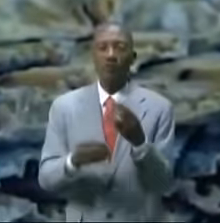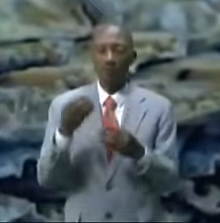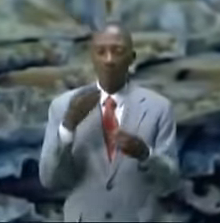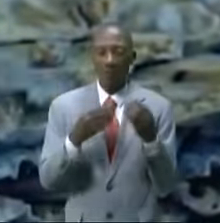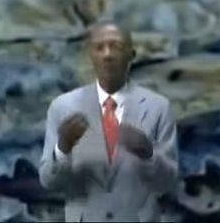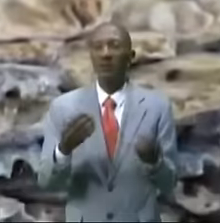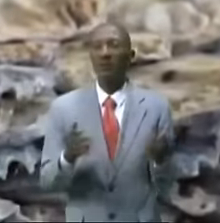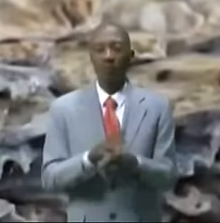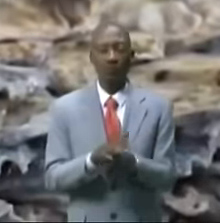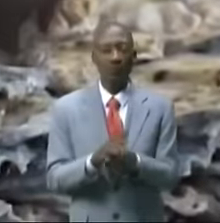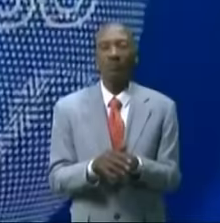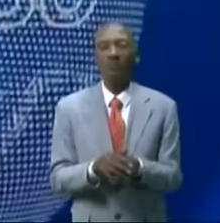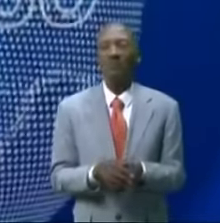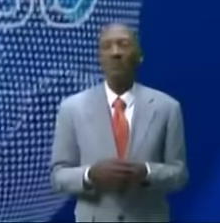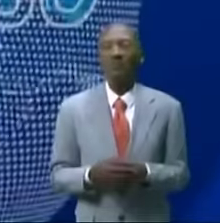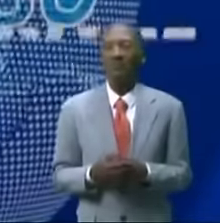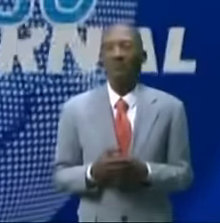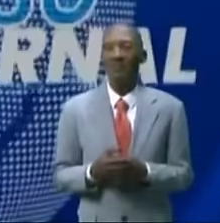Ituri.